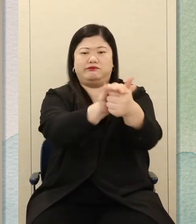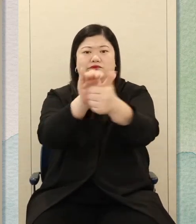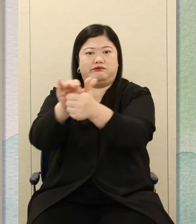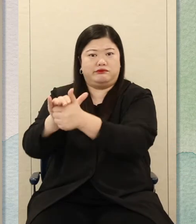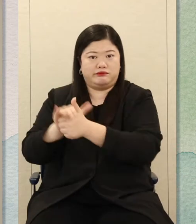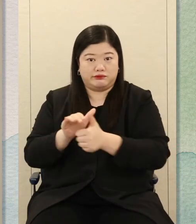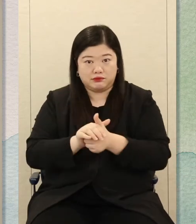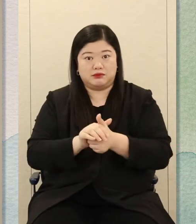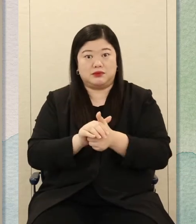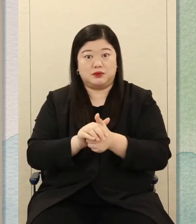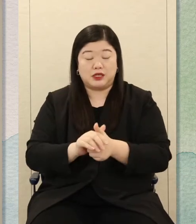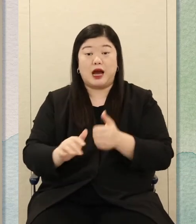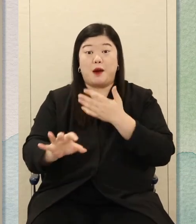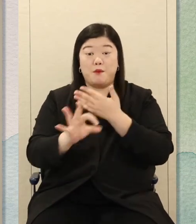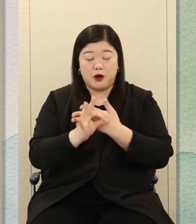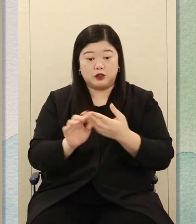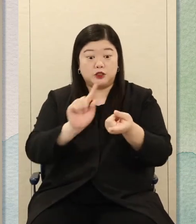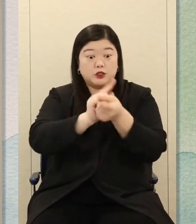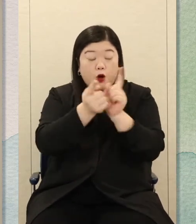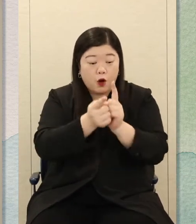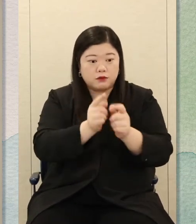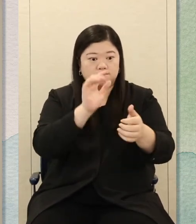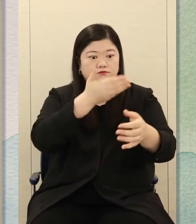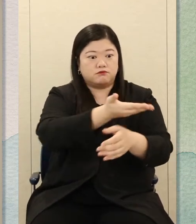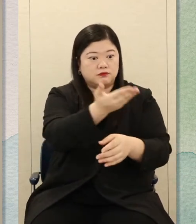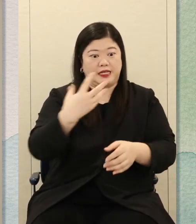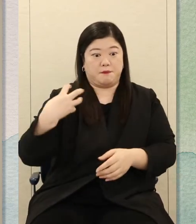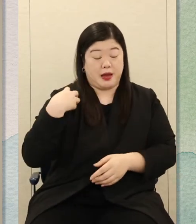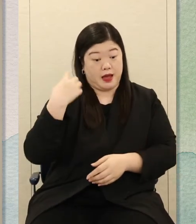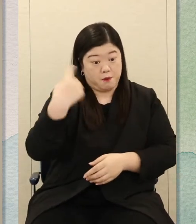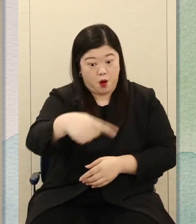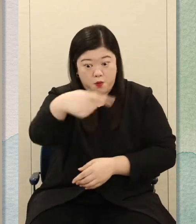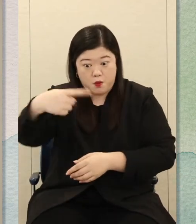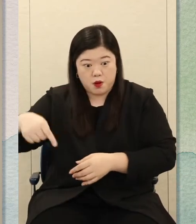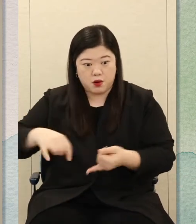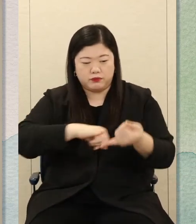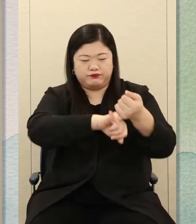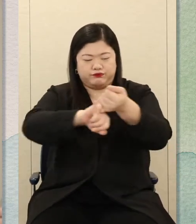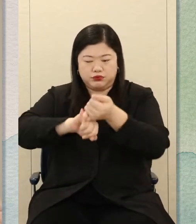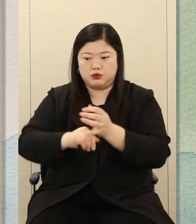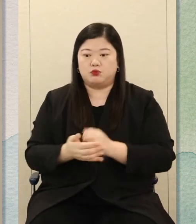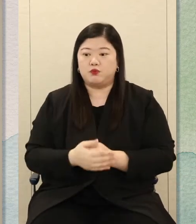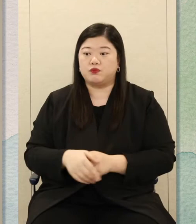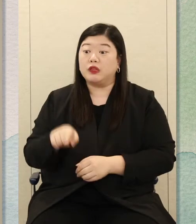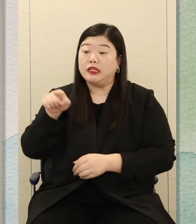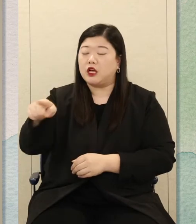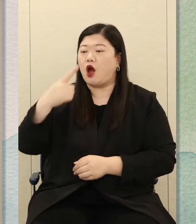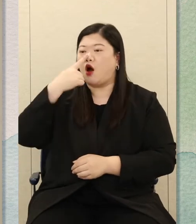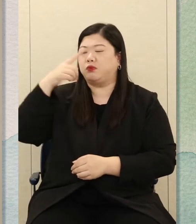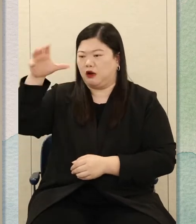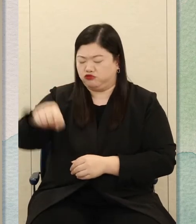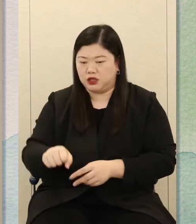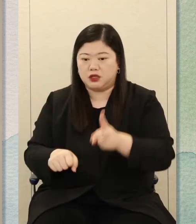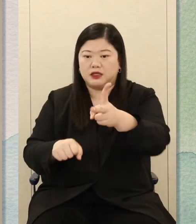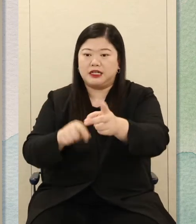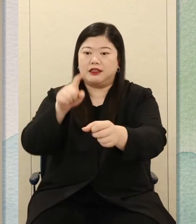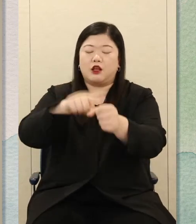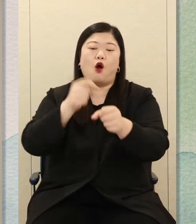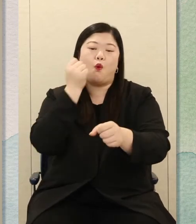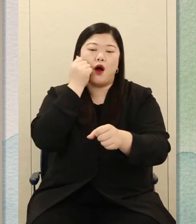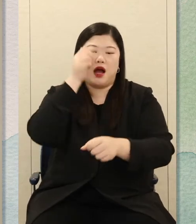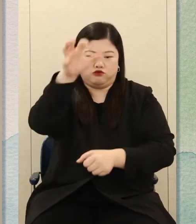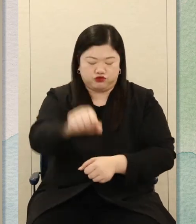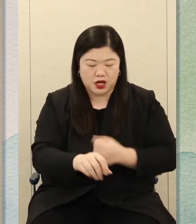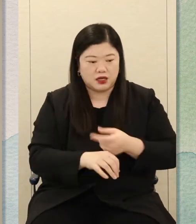될까? 예, 의무를 예, 철저하게 나눠서 줘야 된다. 예, 너는 떡 가져와, 너는 커피 가져와. 이런 게 일단 돼야 되고요.